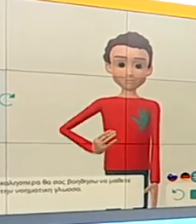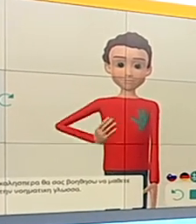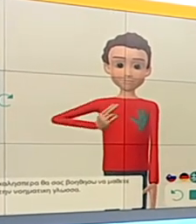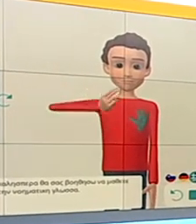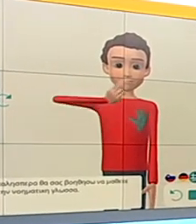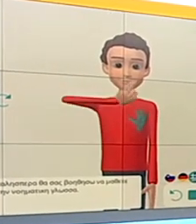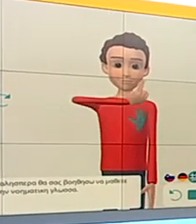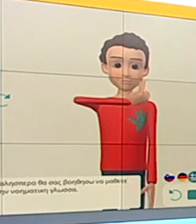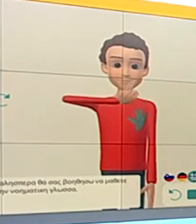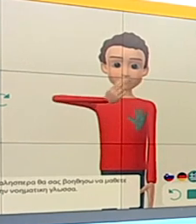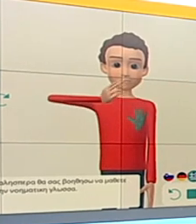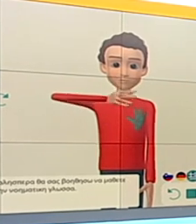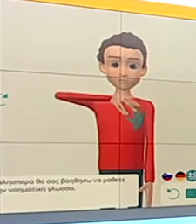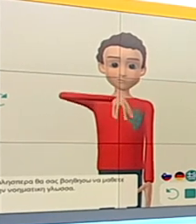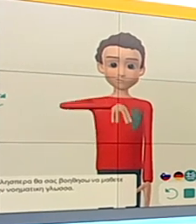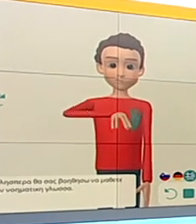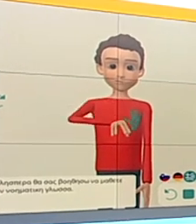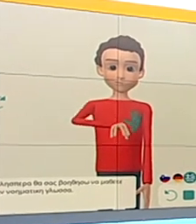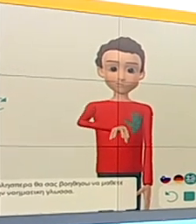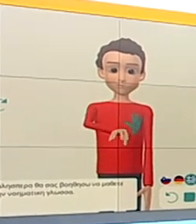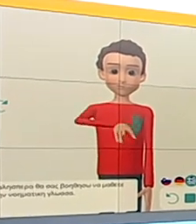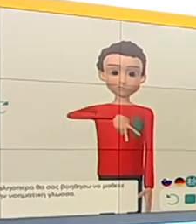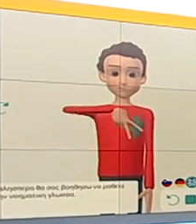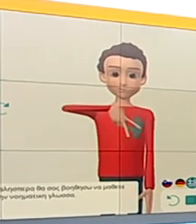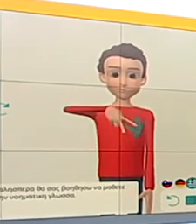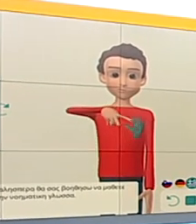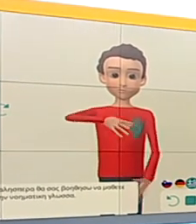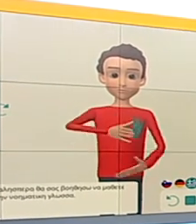Ακριβώς. Συνέχεια θα υπάρξει, έχετε σκεφτεί ότι μπορεί να υπάρξει κάτι αντίστοιχο